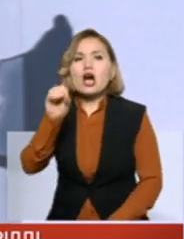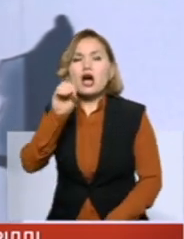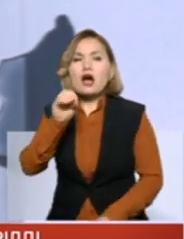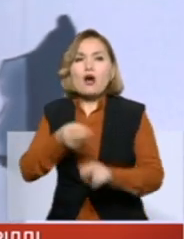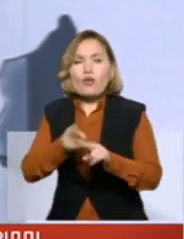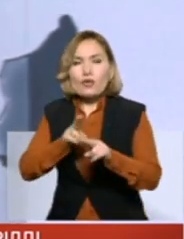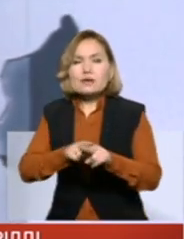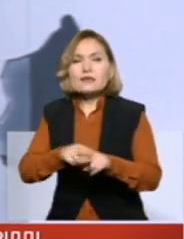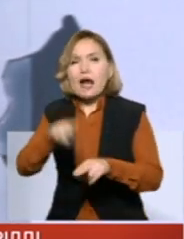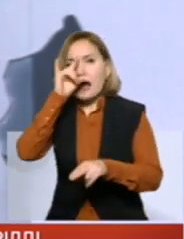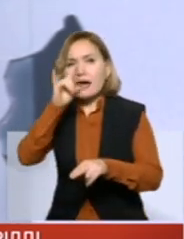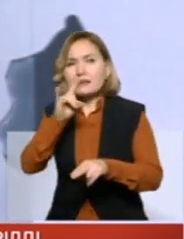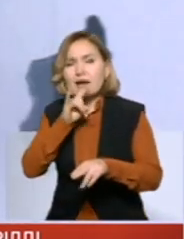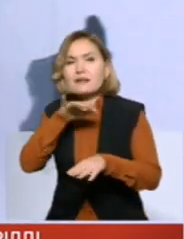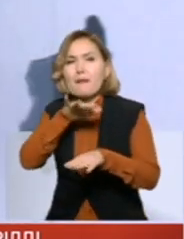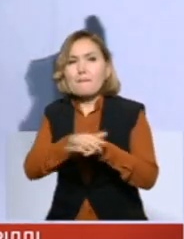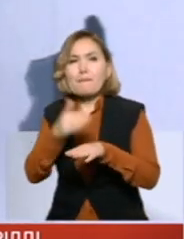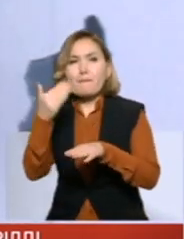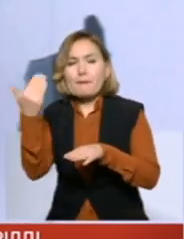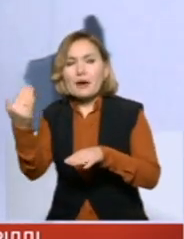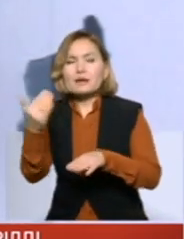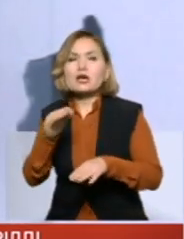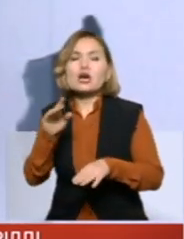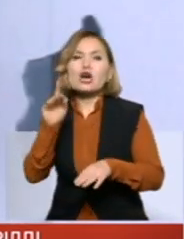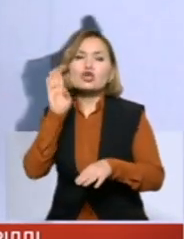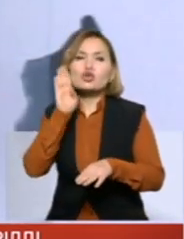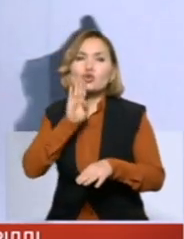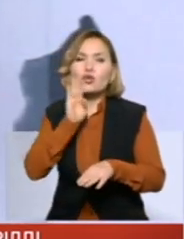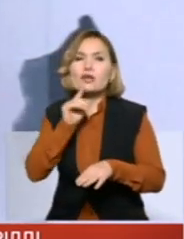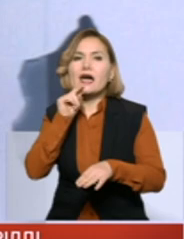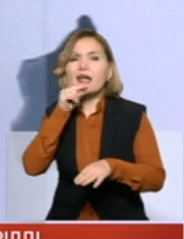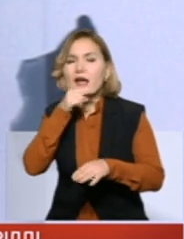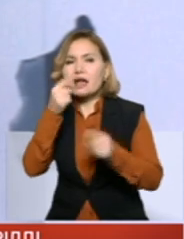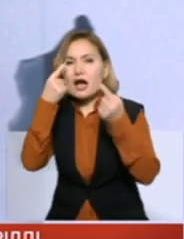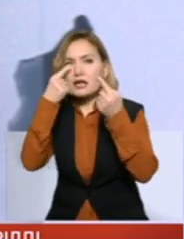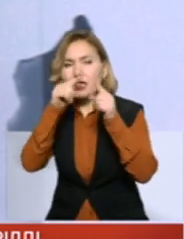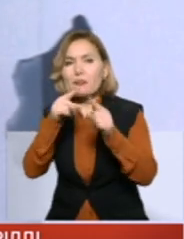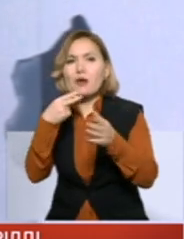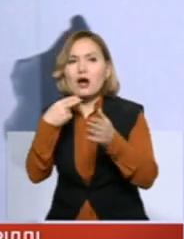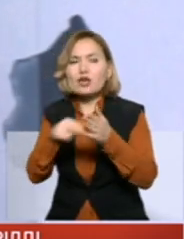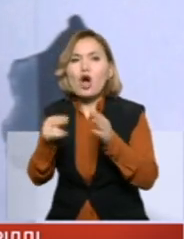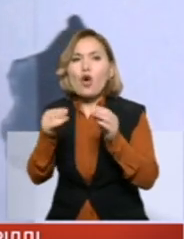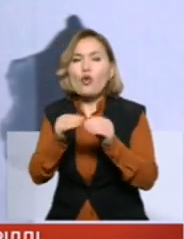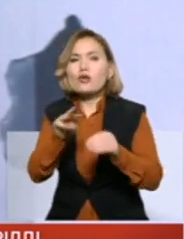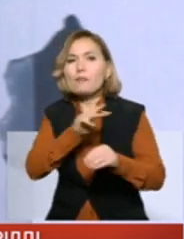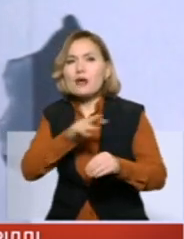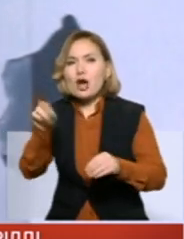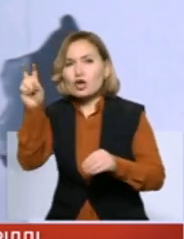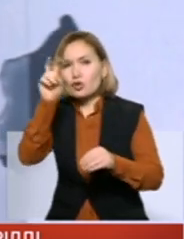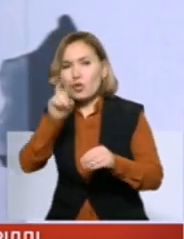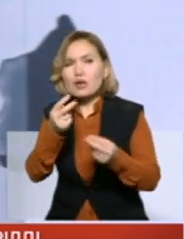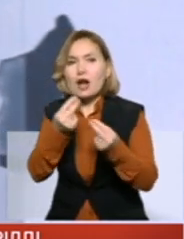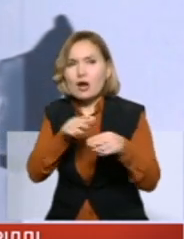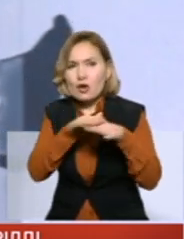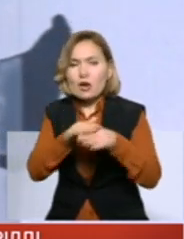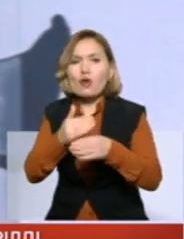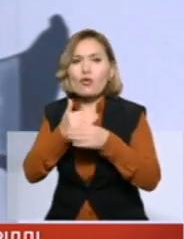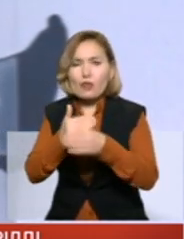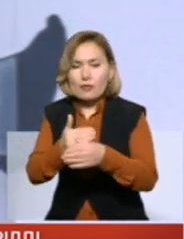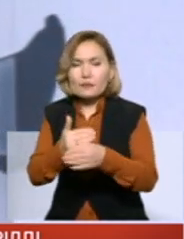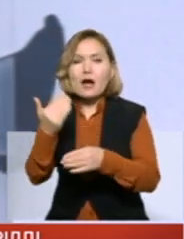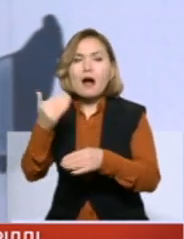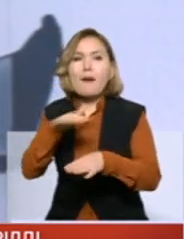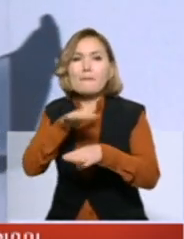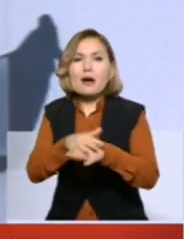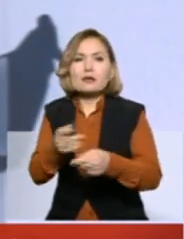Еуразиялық даму банкі суды үнемдейтін технологиялар үшін 10 миллион доллар бөлуге дайын. Банктың басқарма төрағасы Николай